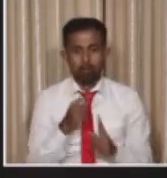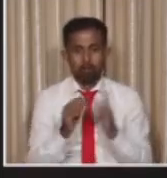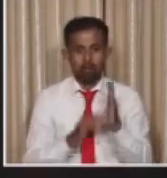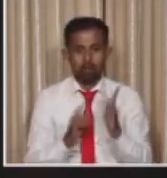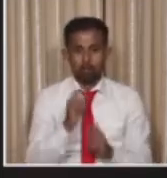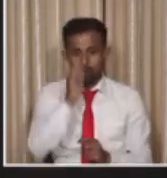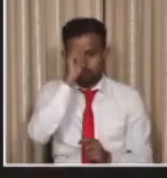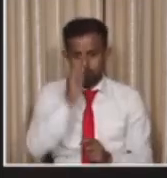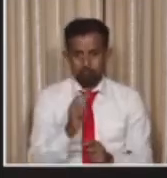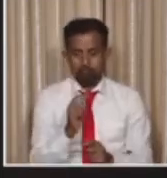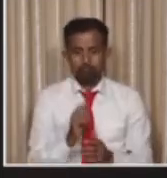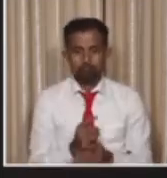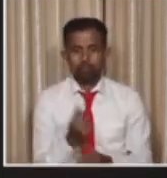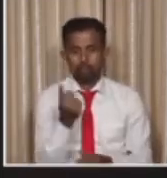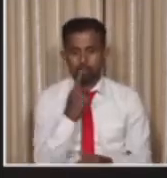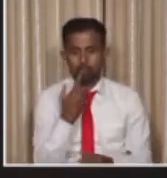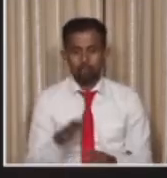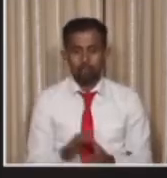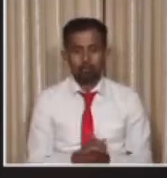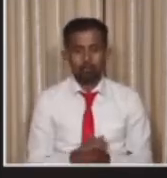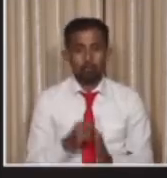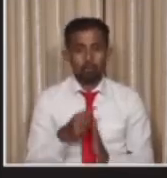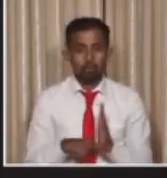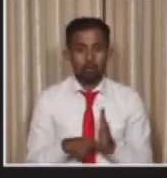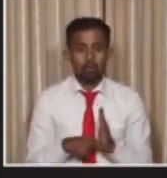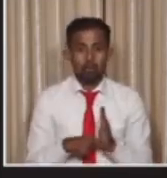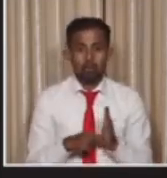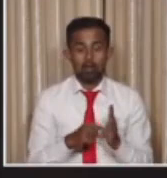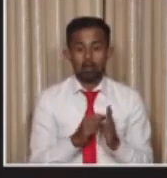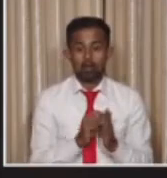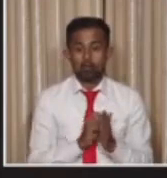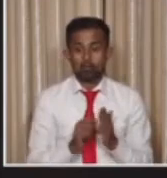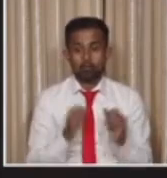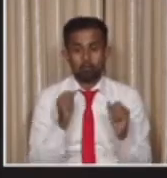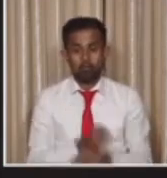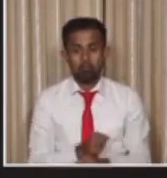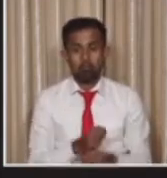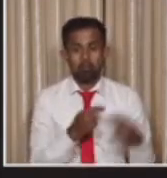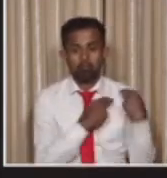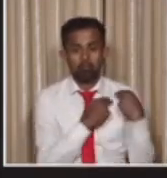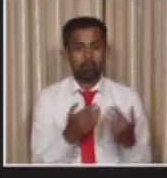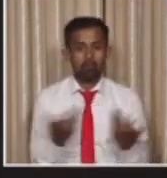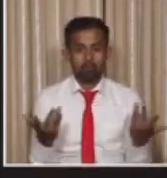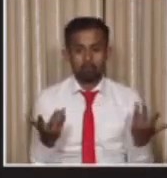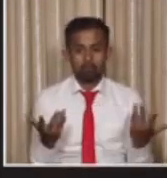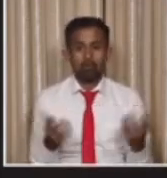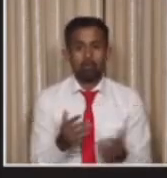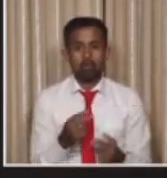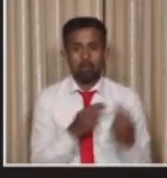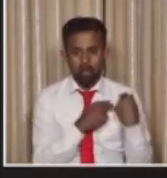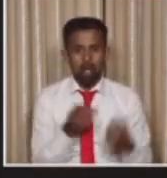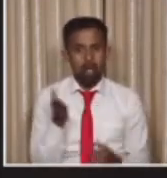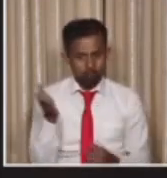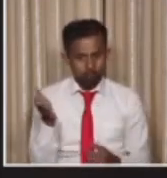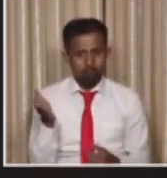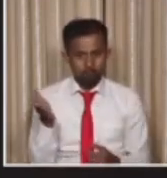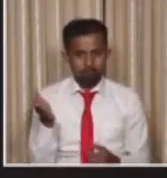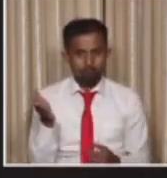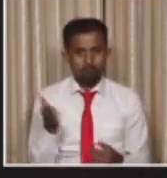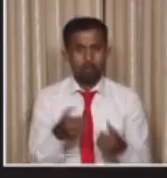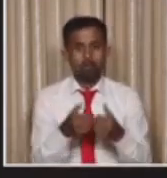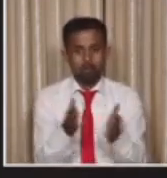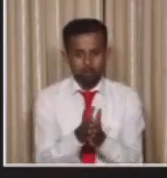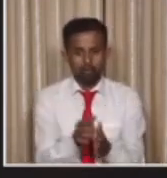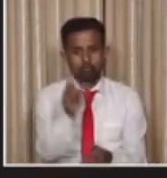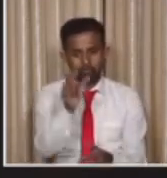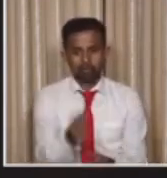මන්ත්‍රීතුමා කියනවා මේ මේ රටේ කතෘවරයෙක් නැහැලු මේ බංකලොත් භාවයට. කතෘවරයෙක් ඉන්නවා. කතෘවරයම තමයි ඒ